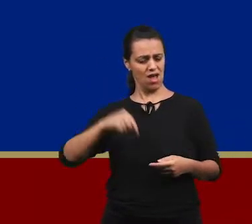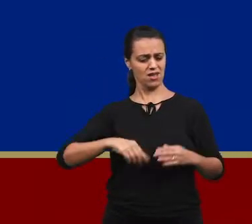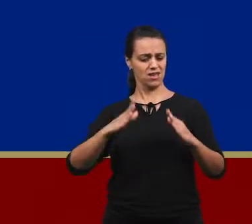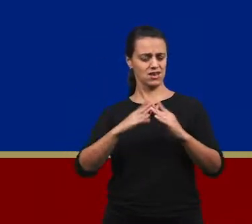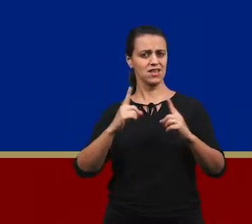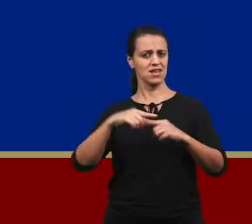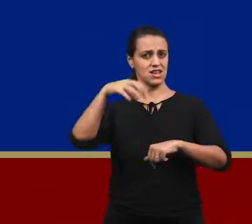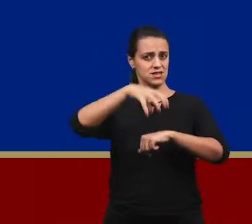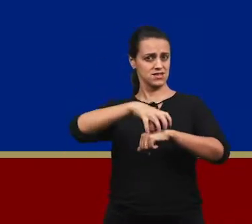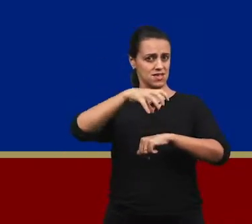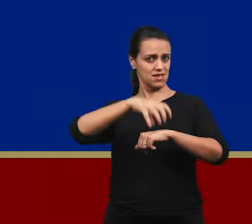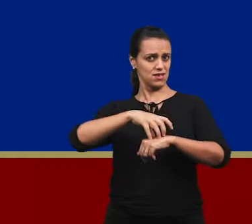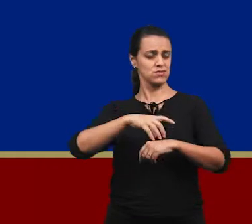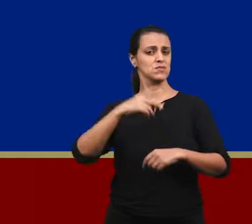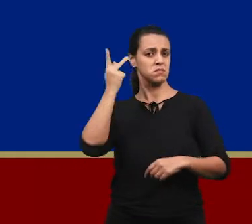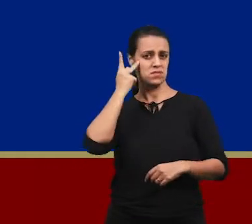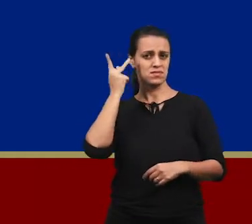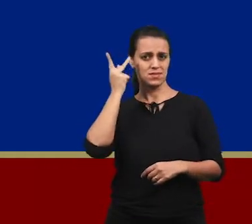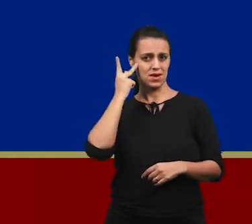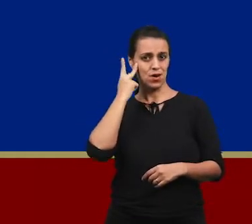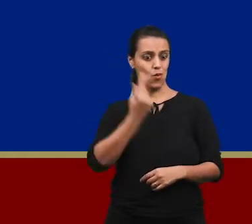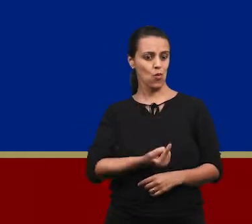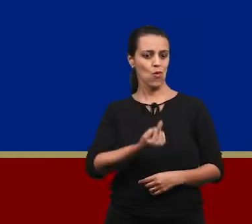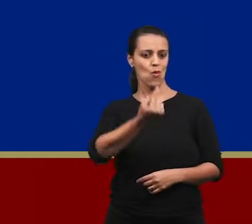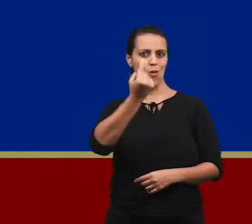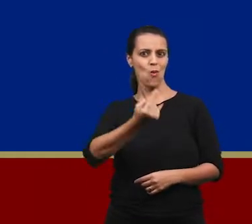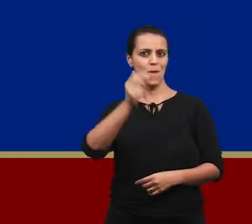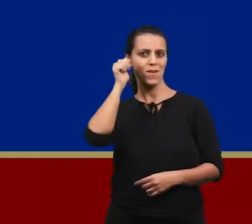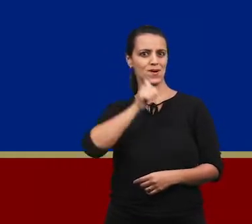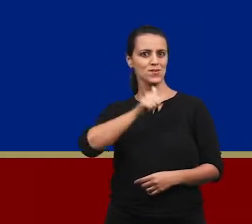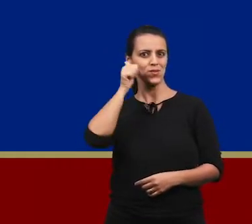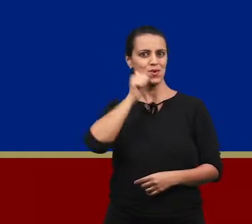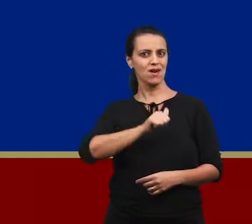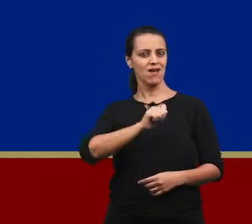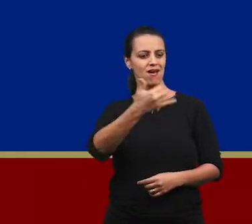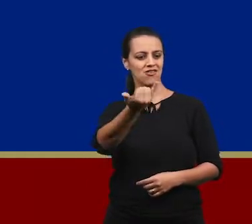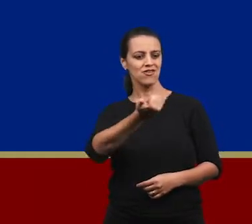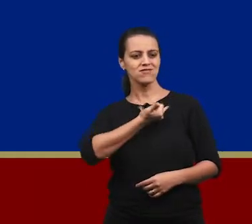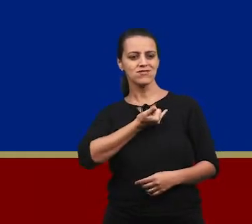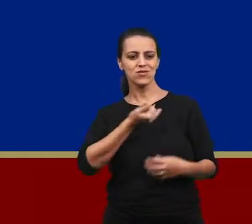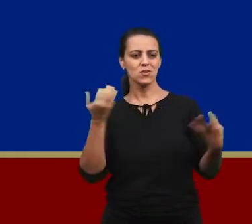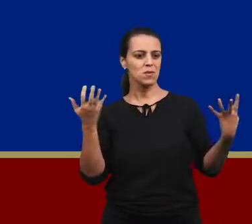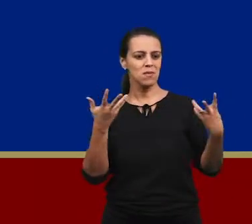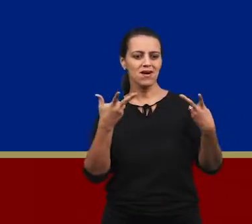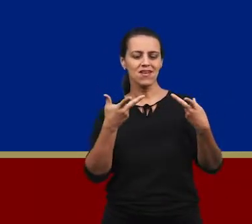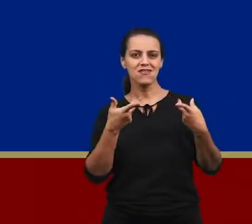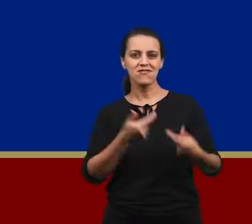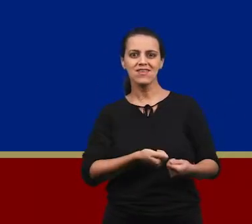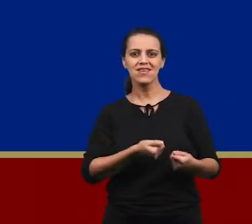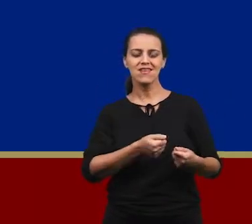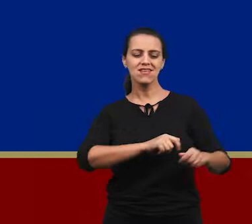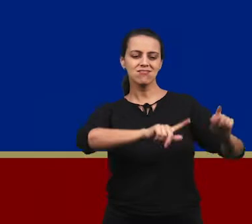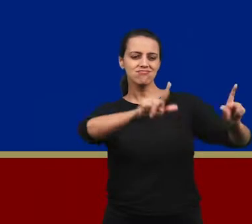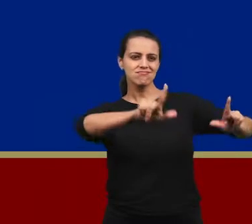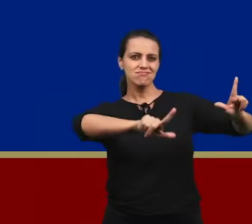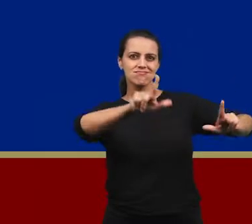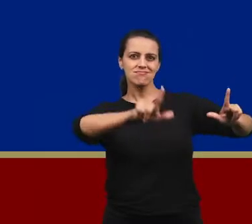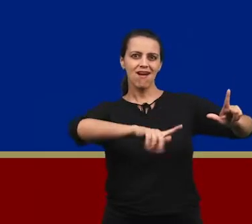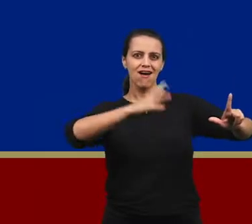Сан-Паулу. Три новообращенных пришли в церковь, и они